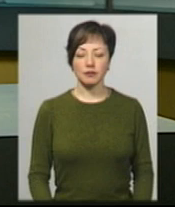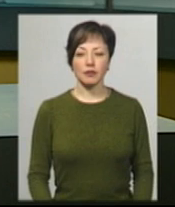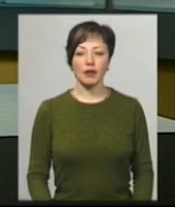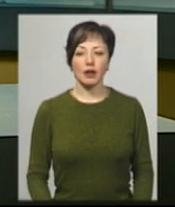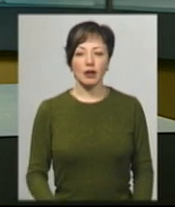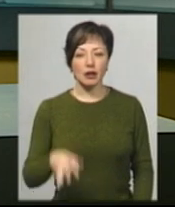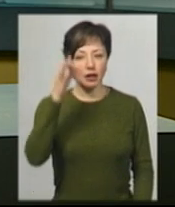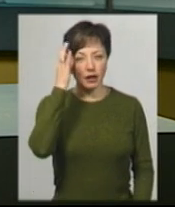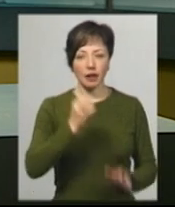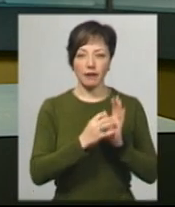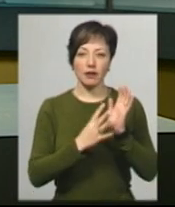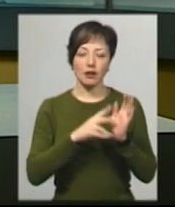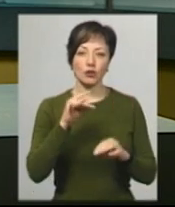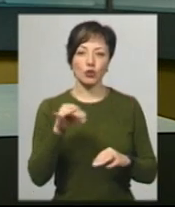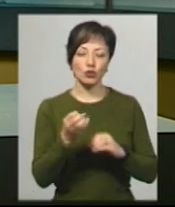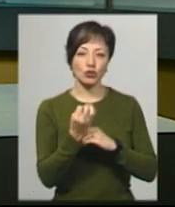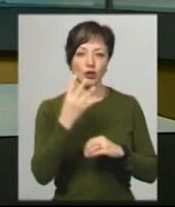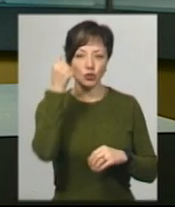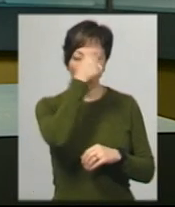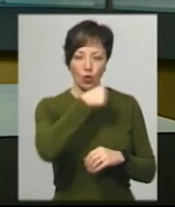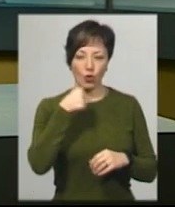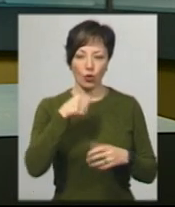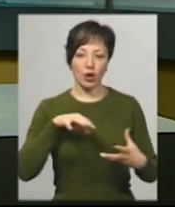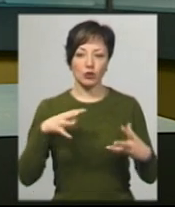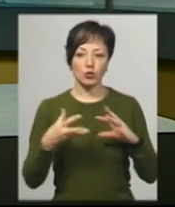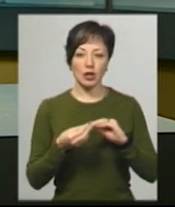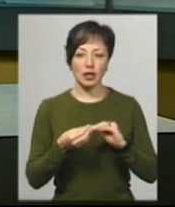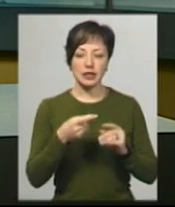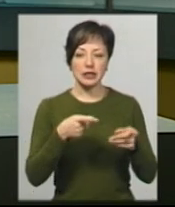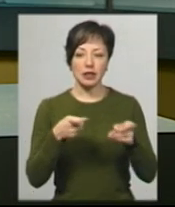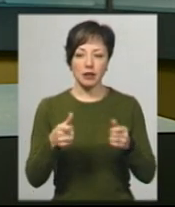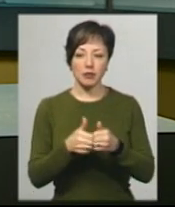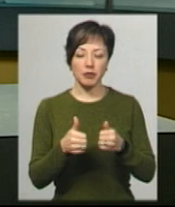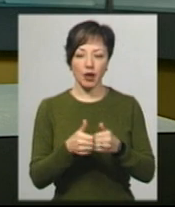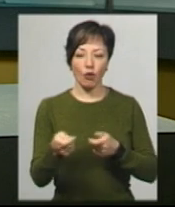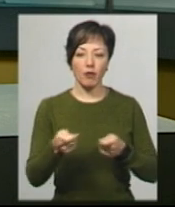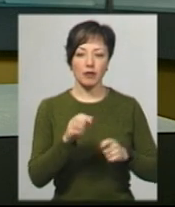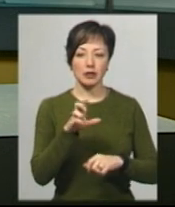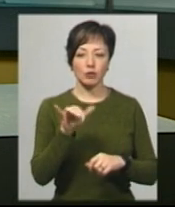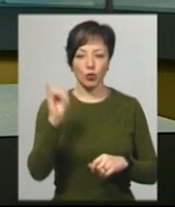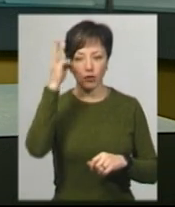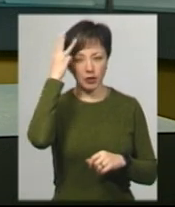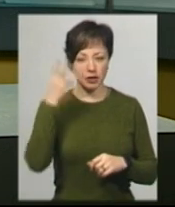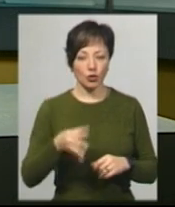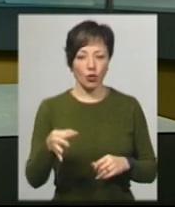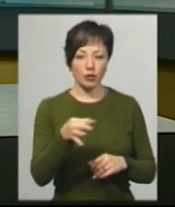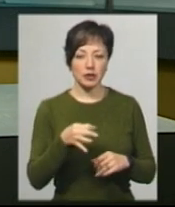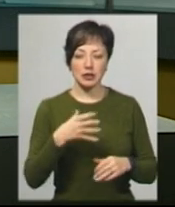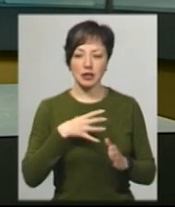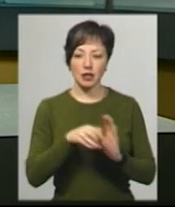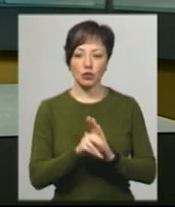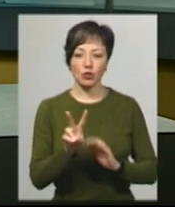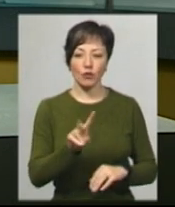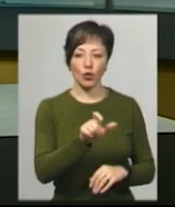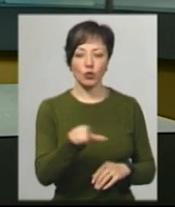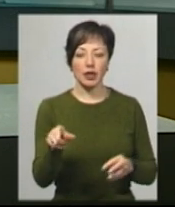Нагадаю, 19 лютого 2014 року у результаті стрілянини під стінами управління СБУ Хмельницької області загинуло двоє